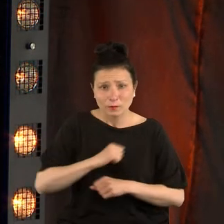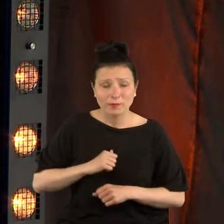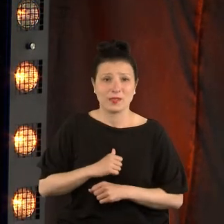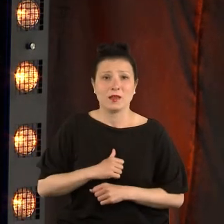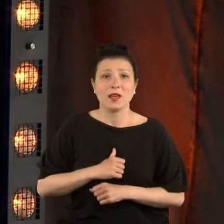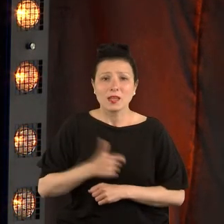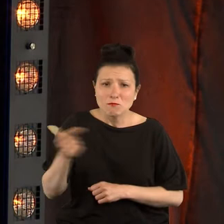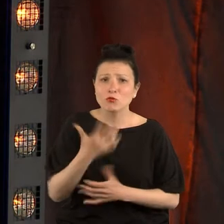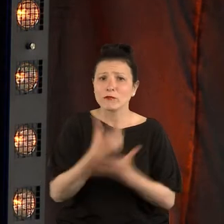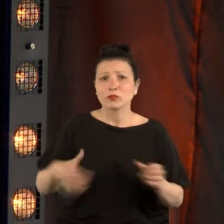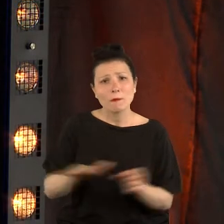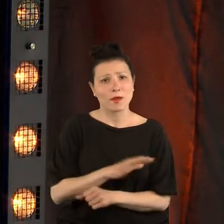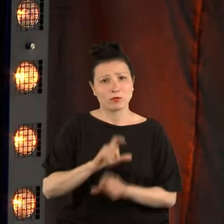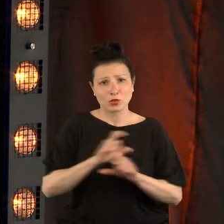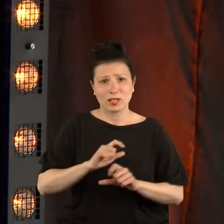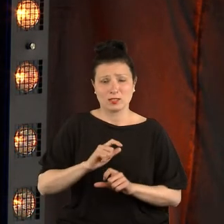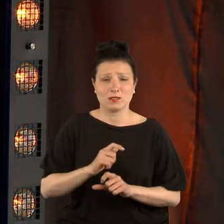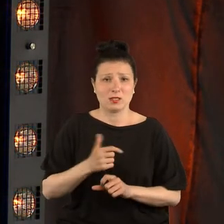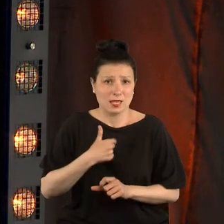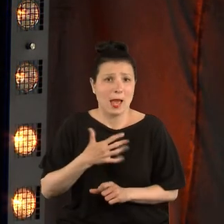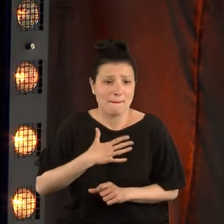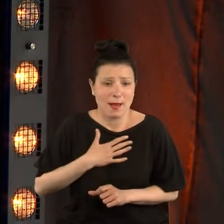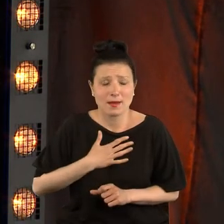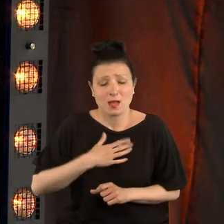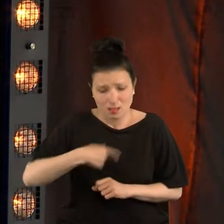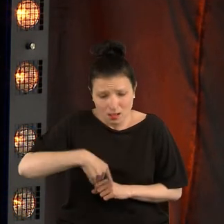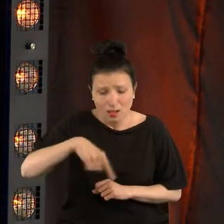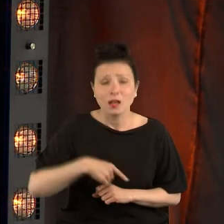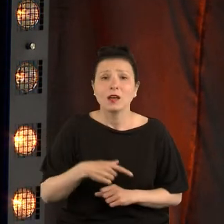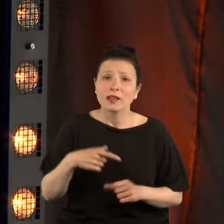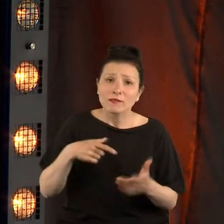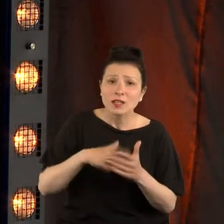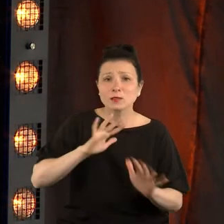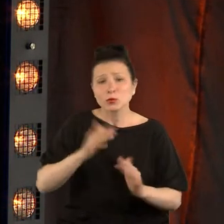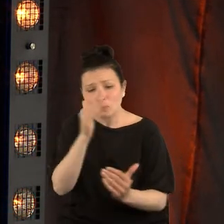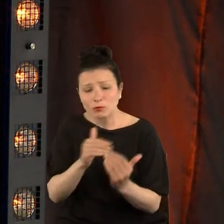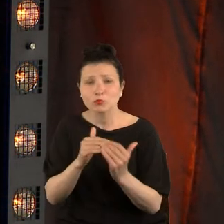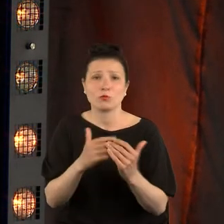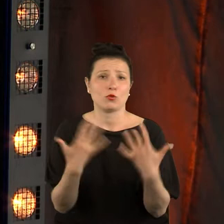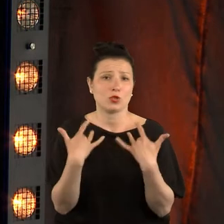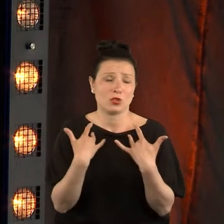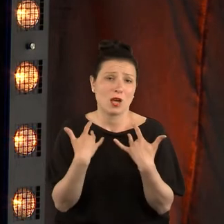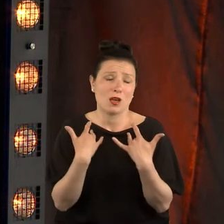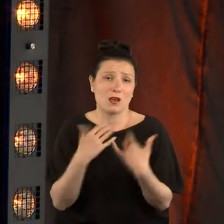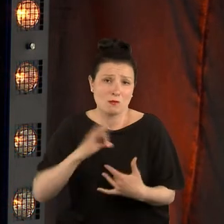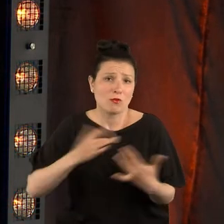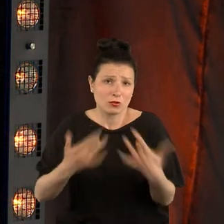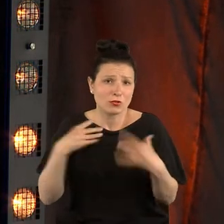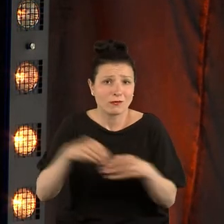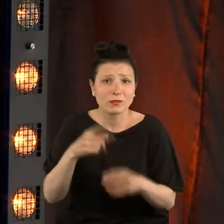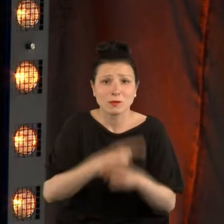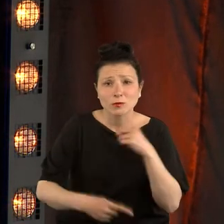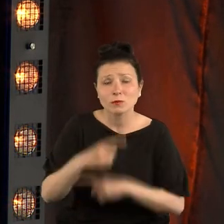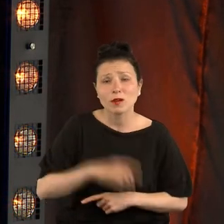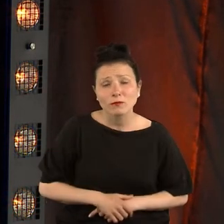też podszedłem do po prostu do dalszego życia, tak? Do życia z niepełnosprawnością. Bardzo zaangażowałem